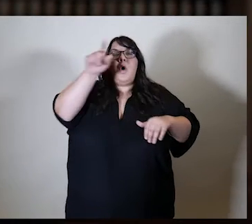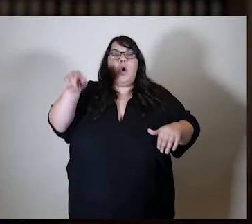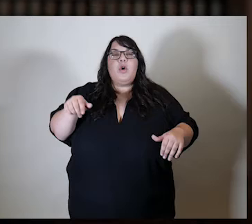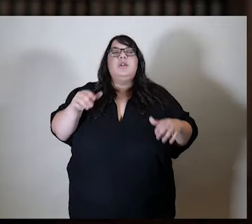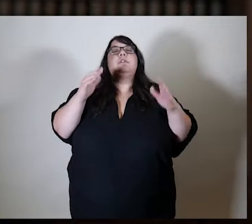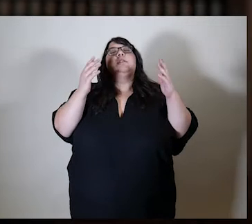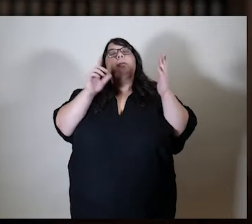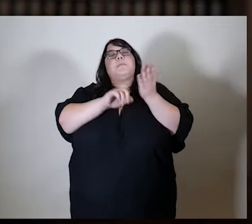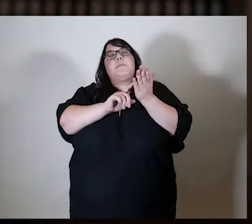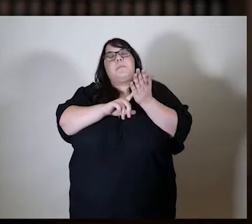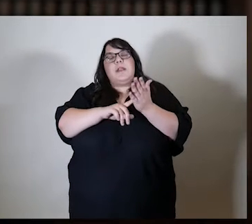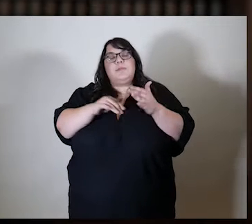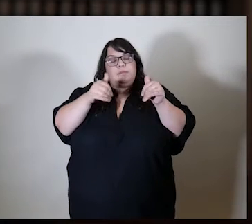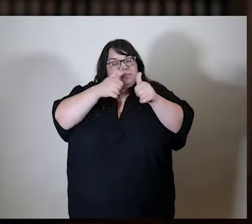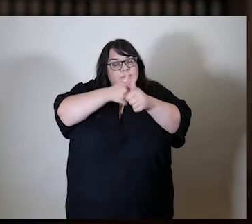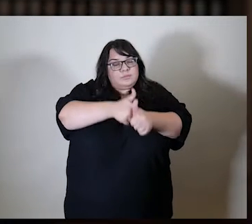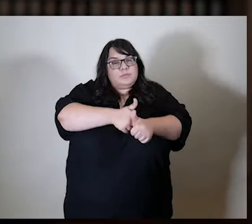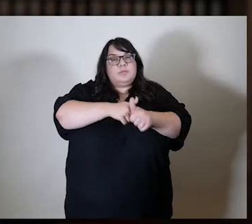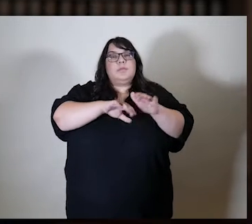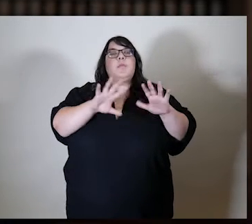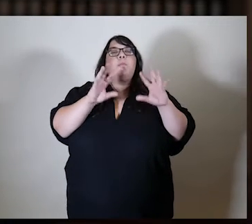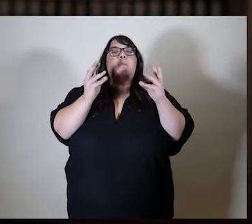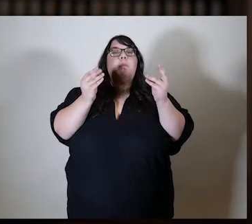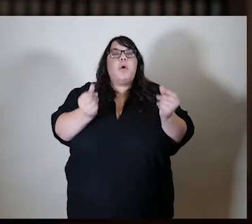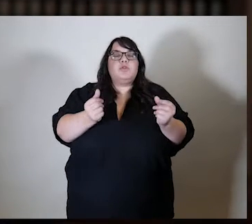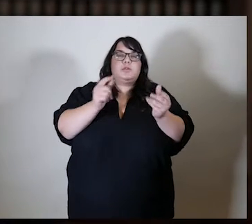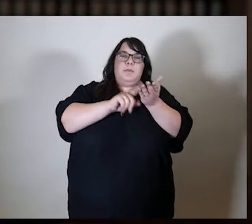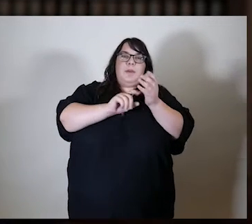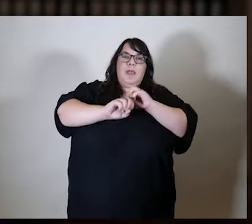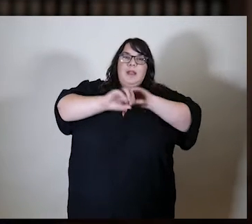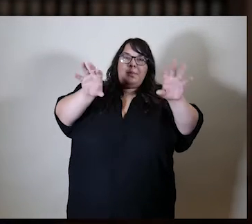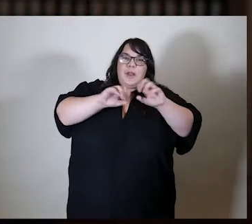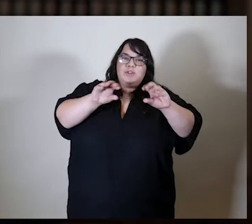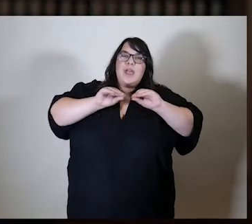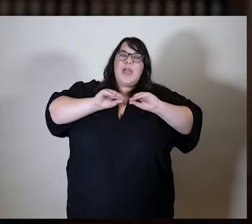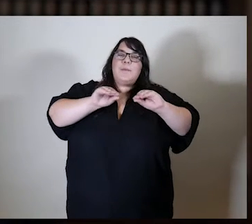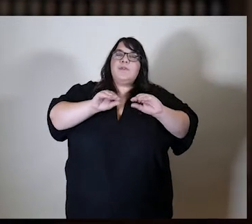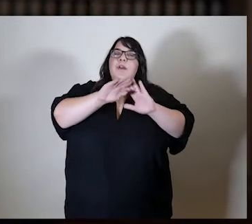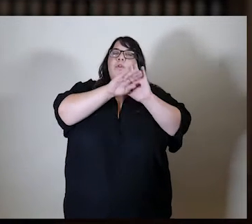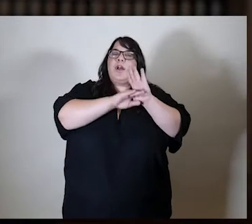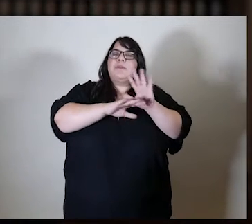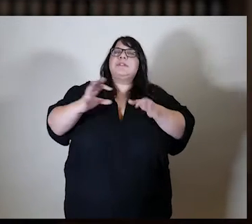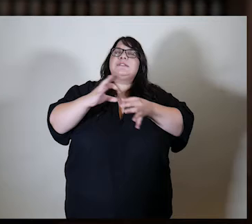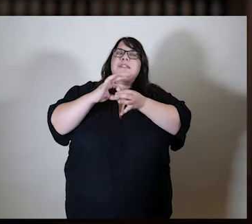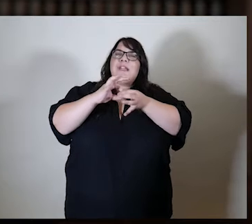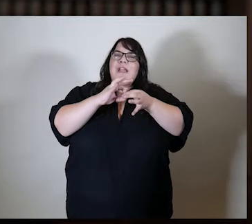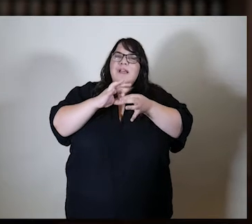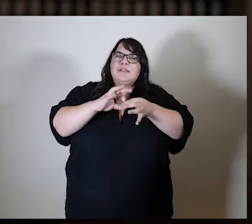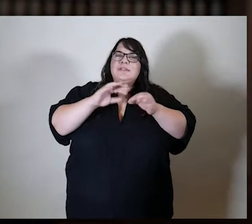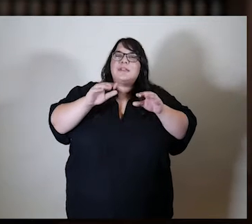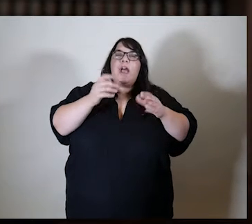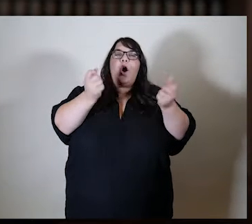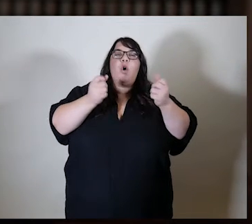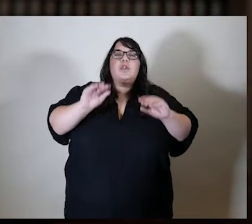μας και αυτό πρέπει να συνειδητοποιήσουμε και να εφαρμόζουμε. Και αυτό μπορούμε να το πετύχουμε μέσα από ενημερωτικά και εκπαιδευτικά